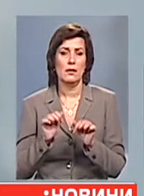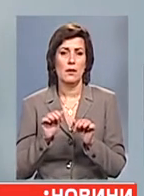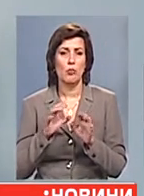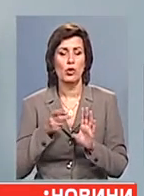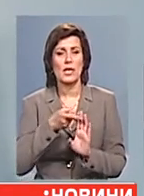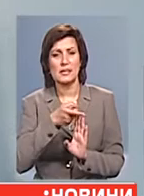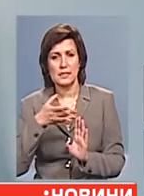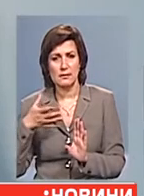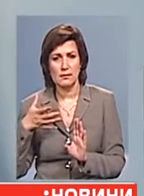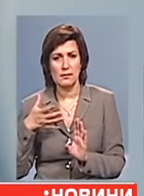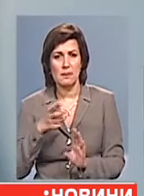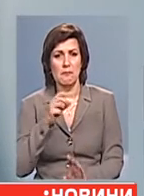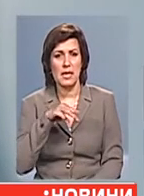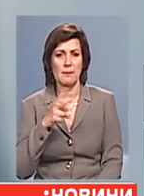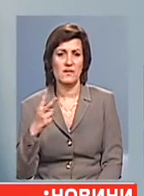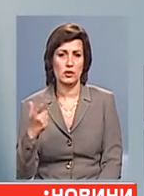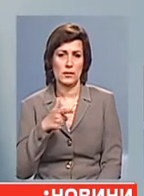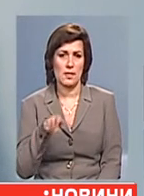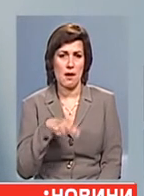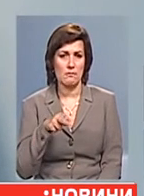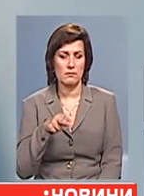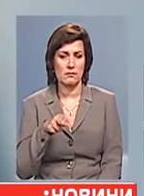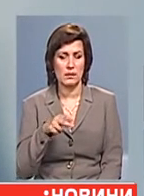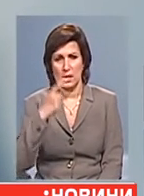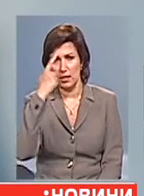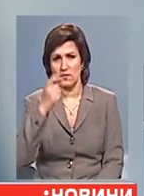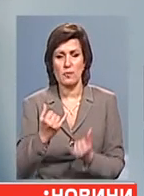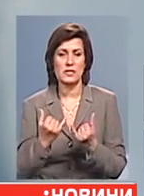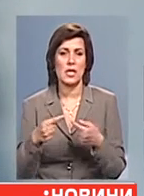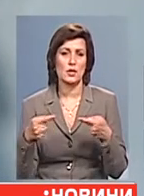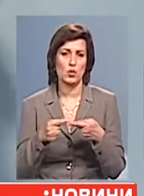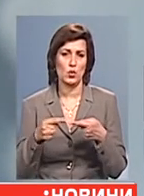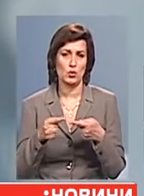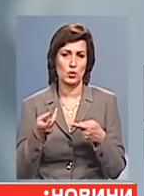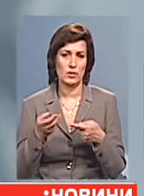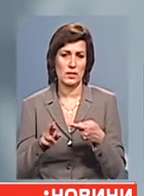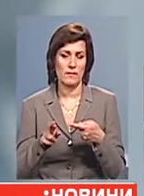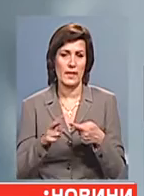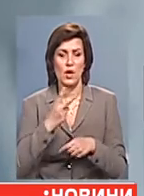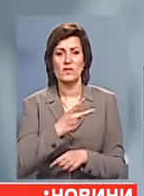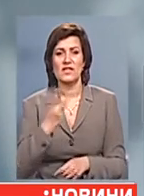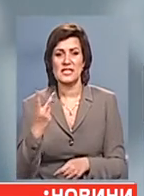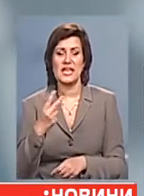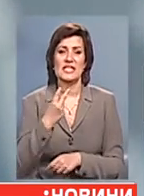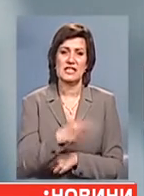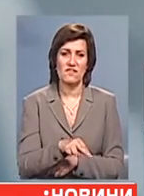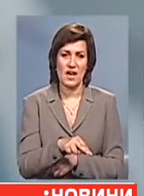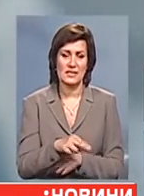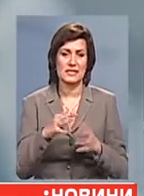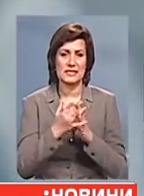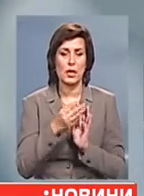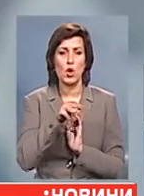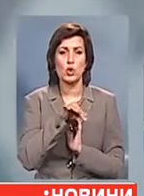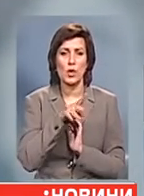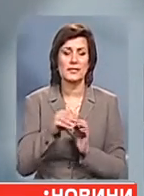системи залпового вогню БМ-21 «Град». Інформація наразі уточнюється. О 23:10 село Троїцьке